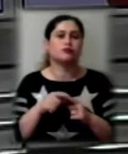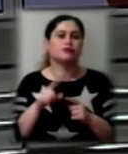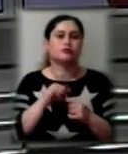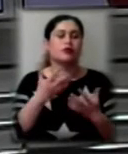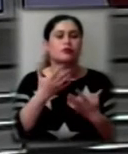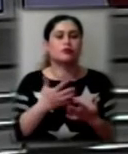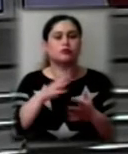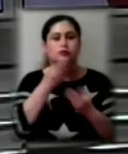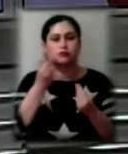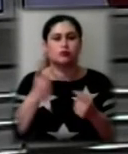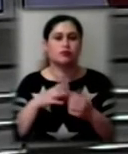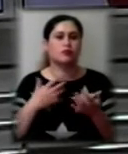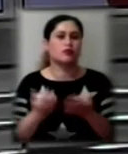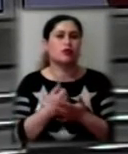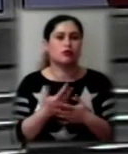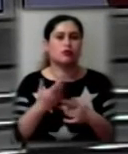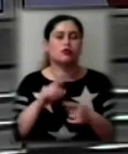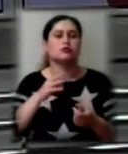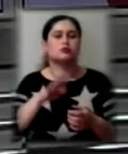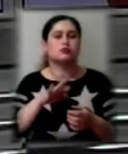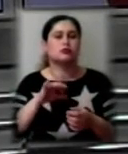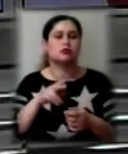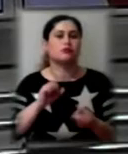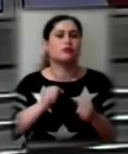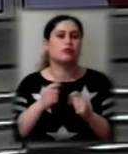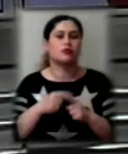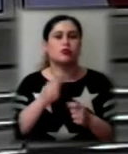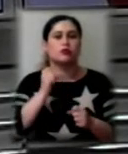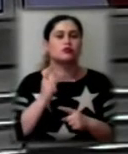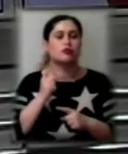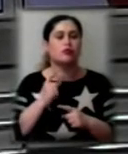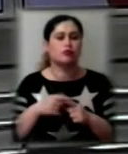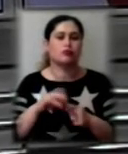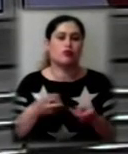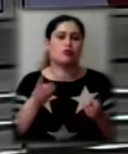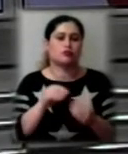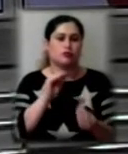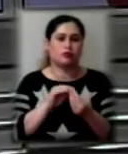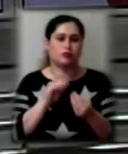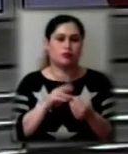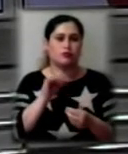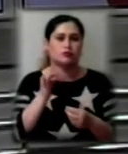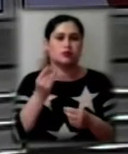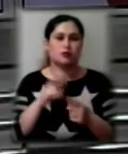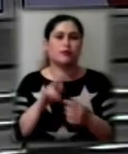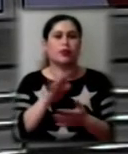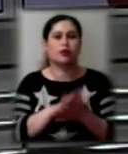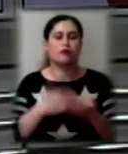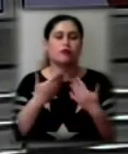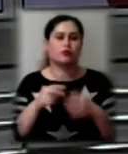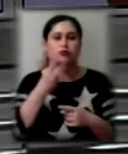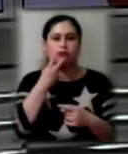було виявлено сліди боротьби. Зброя зниклого Євгена Добринського лишилась на позиції. Далі у випуску говоримо про